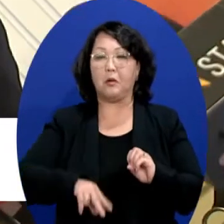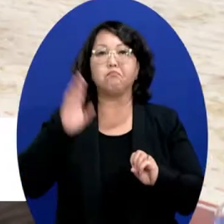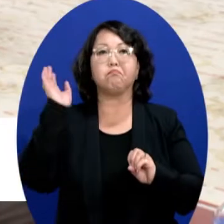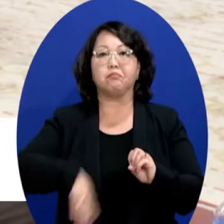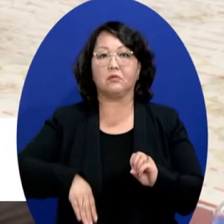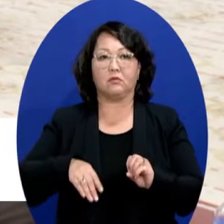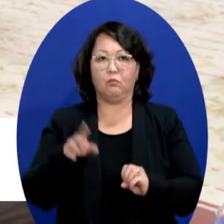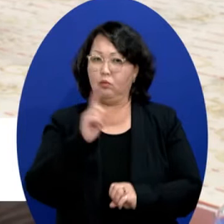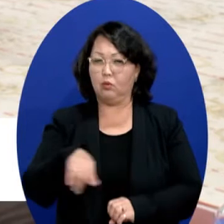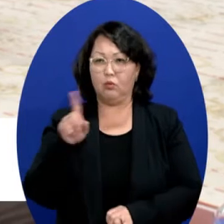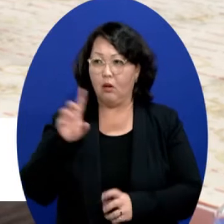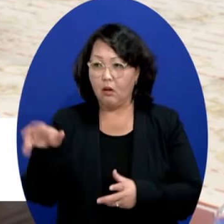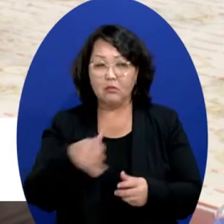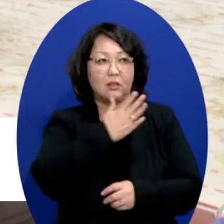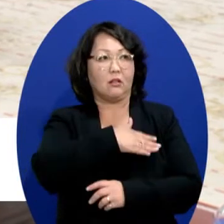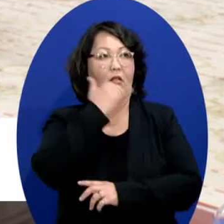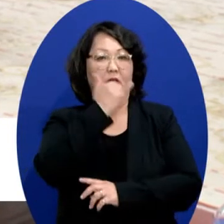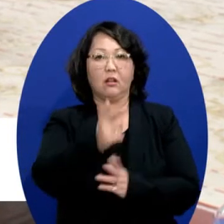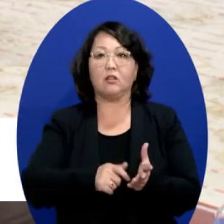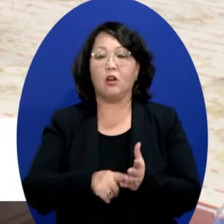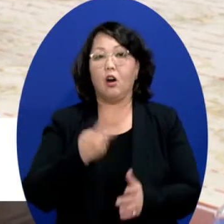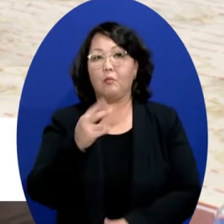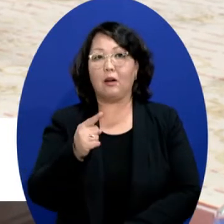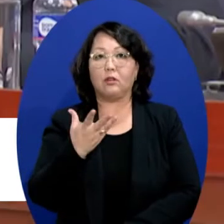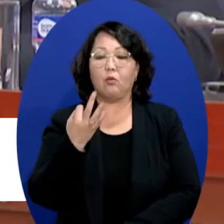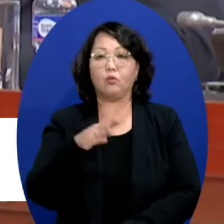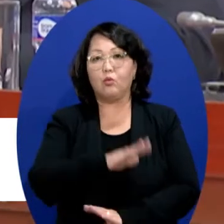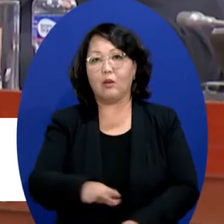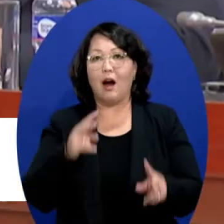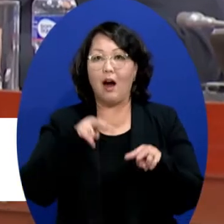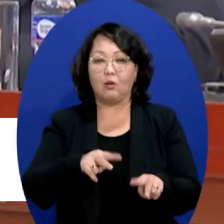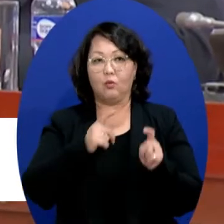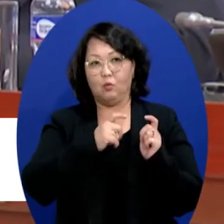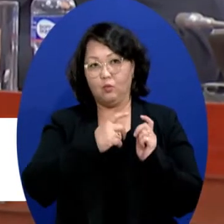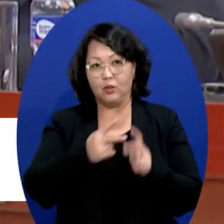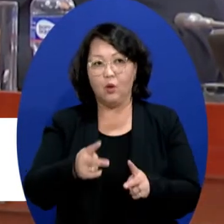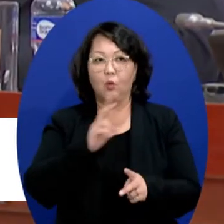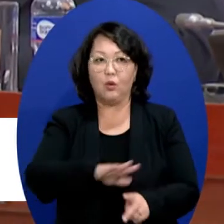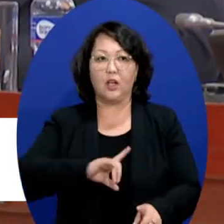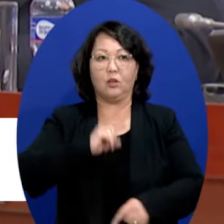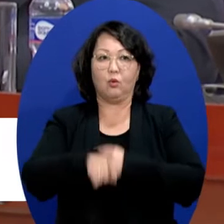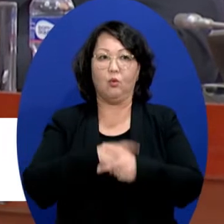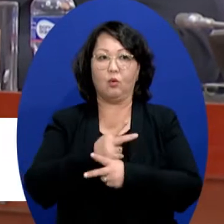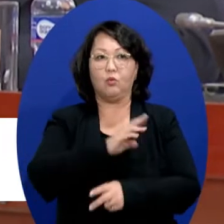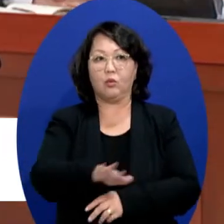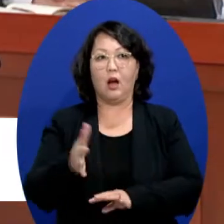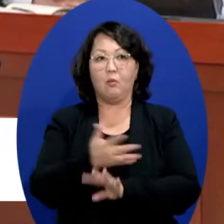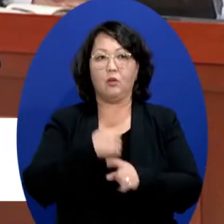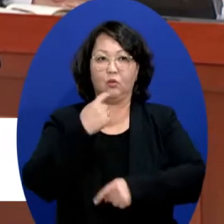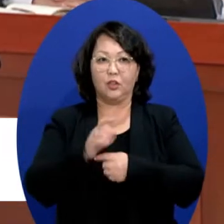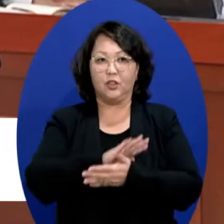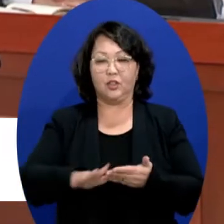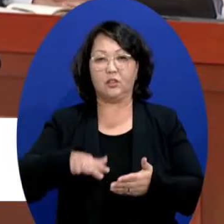байхгүй. Хүүхд харах үйлчлэгийн тухай хууль 2015 онд батлагдсан. Мөн хүүхд эрхийн тухай хууль, хүүхд хамгааллын тухай хуулийг ч шинээр баталж, гэр